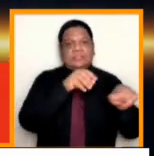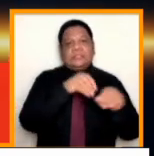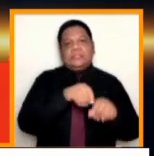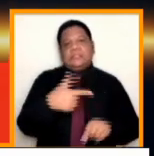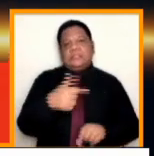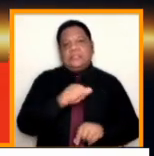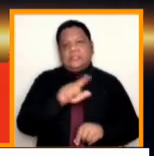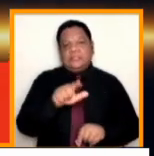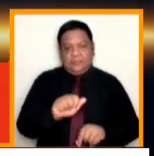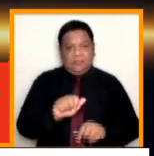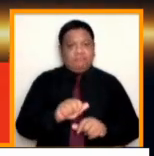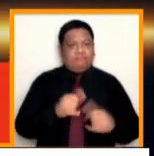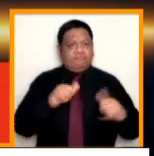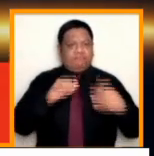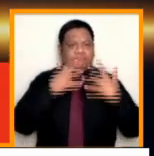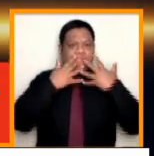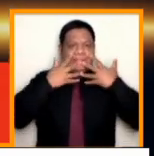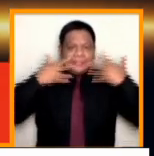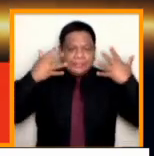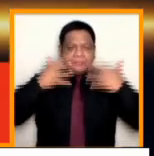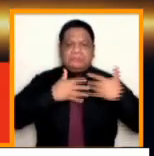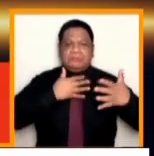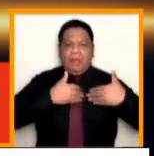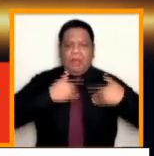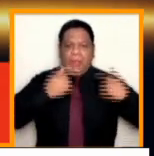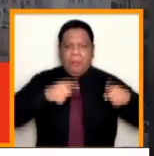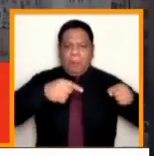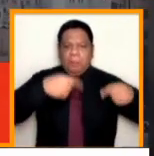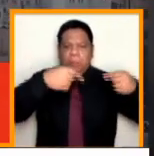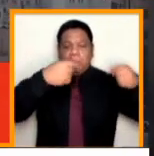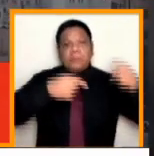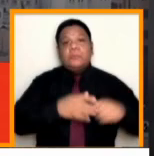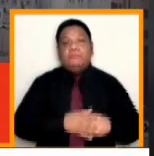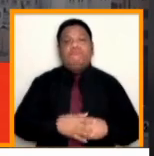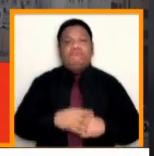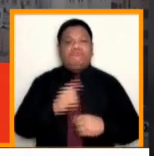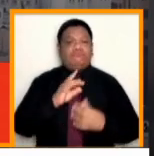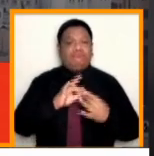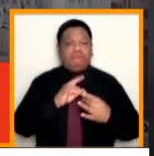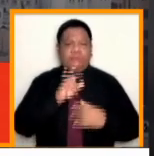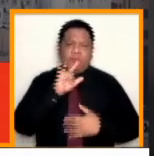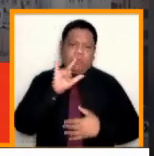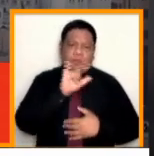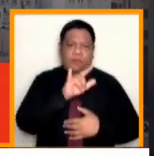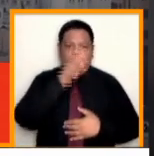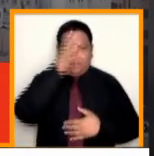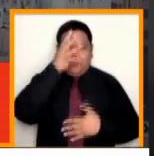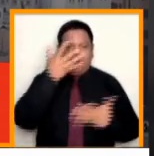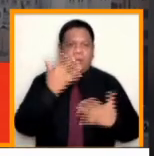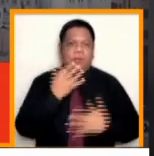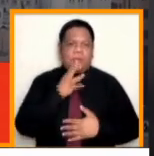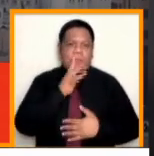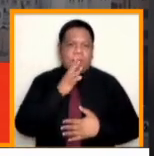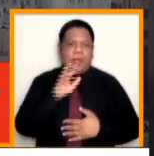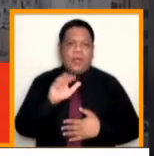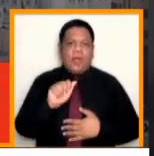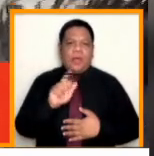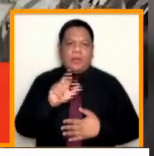rin daw ito sa kabila ng gulo doon. Sinabi rin niyang mahal niya ang kanyang papa in Arabic. Dalawang linggo nang nagbobombahan ng